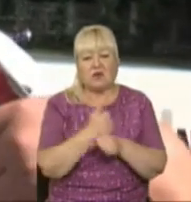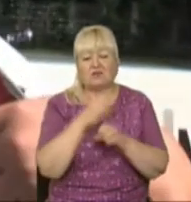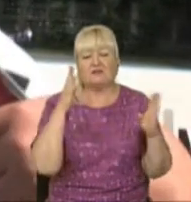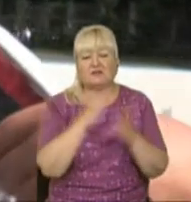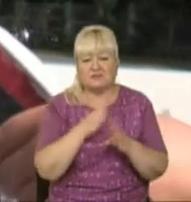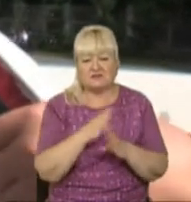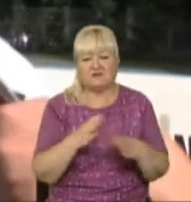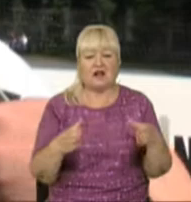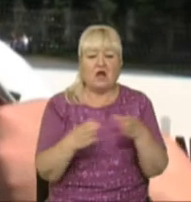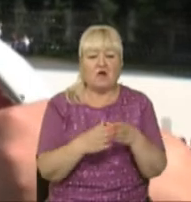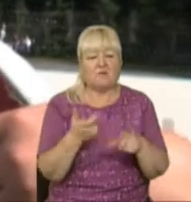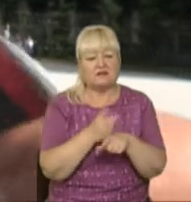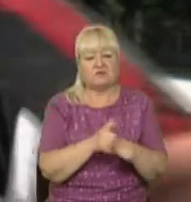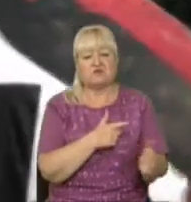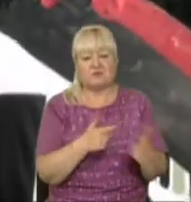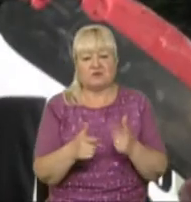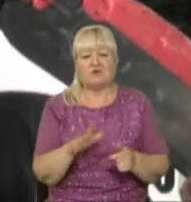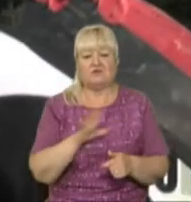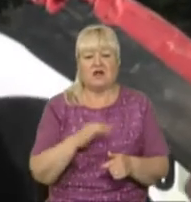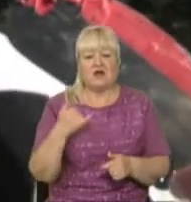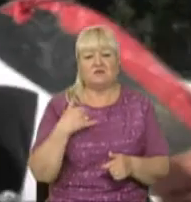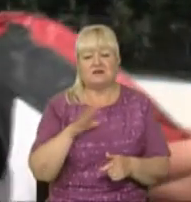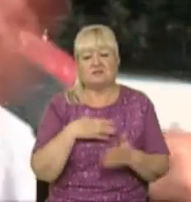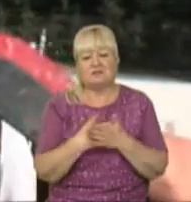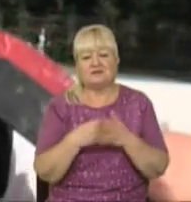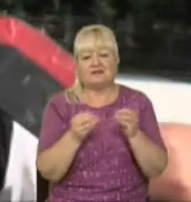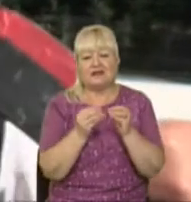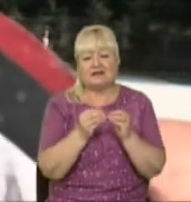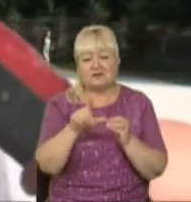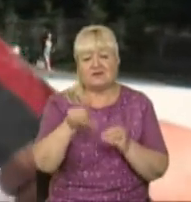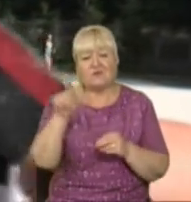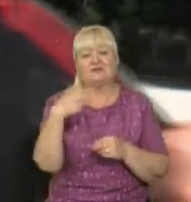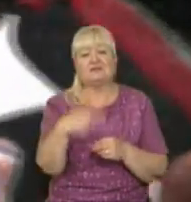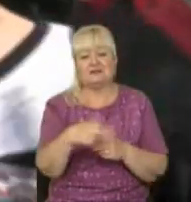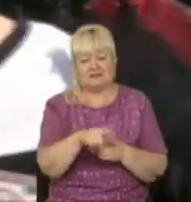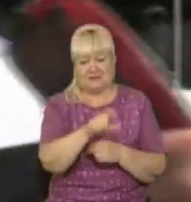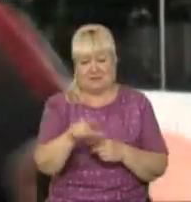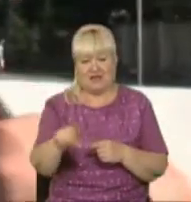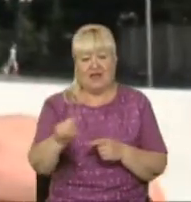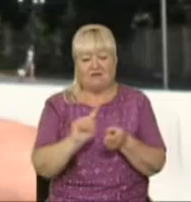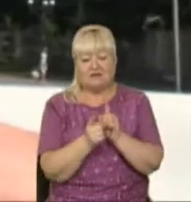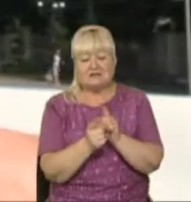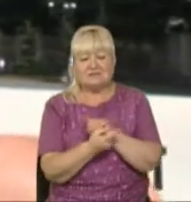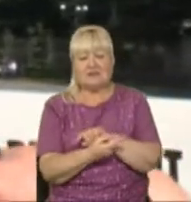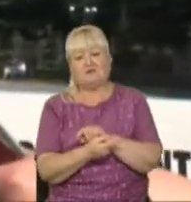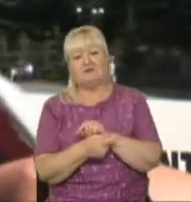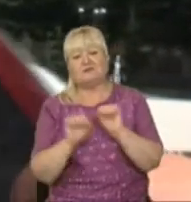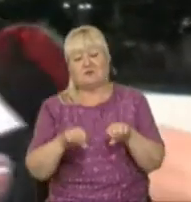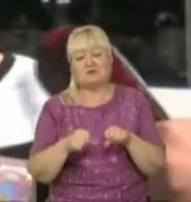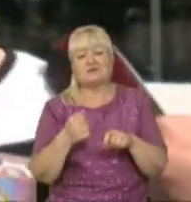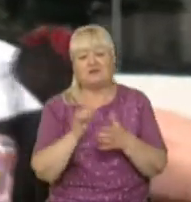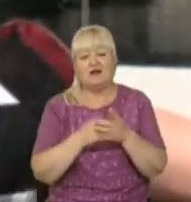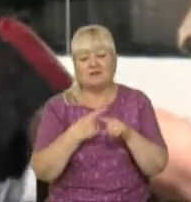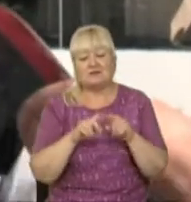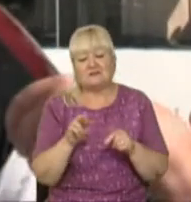насправді дуже підготовлена була. Нас було десь до 10 чоловік, їх 30 людей. Вони постійно змінювалися, можливо, через це поступилися,